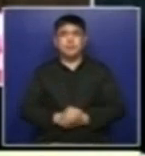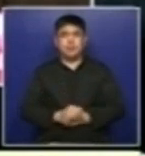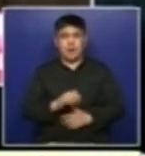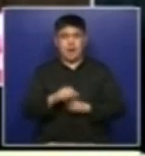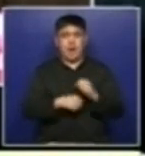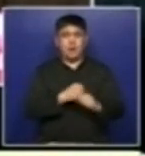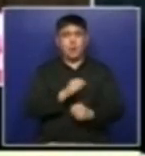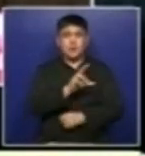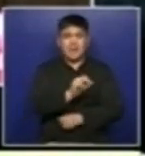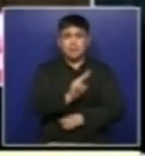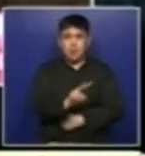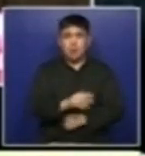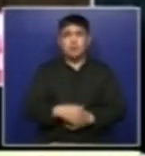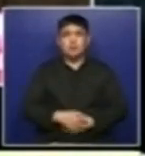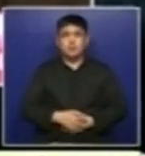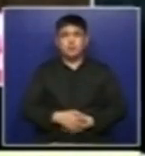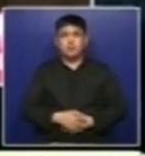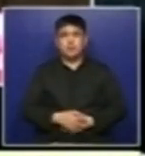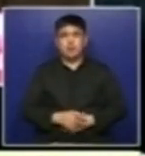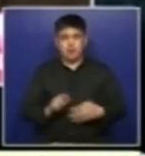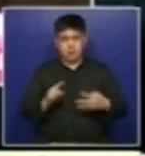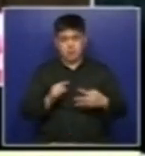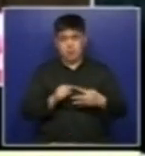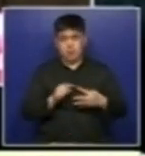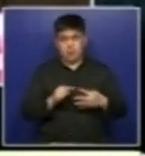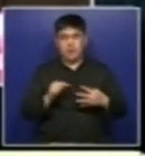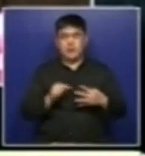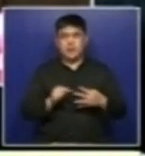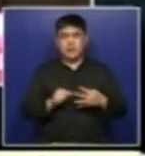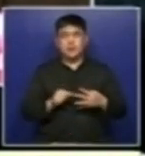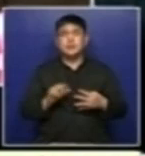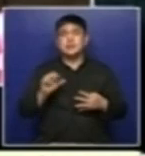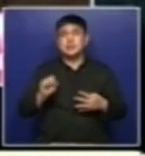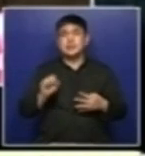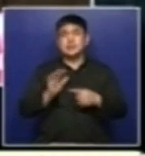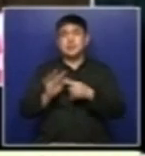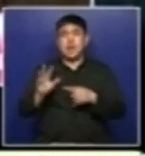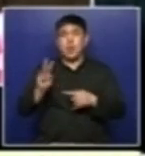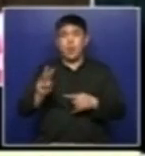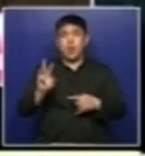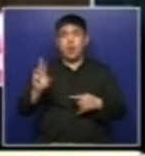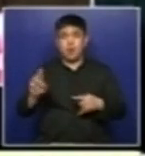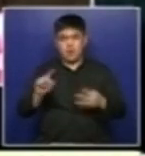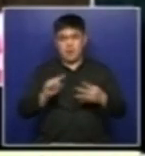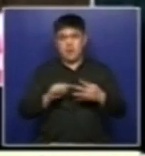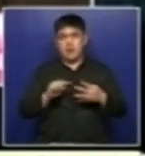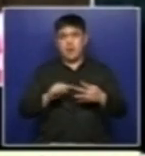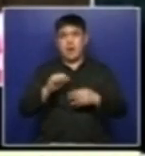ปีคนตายศพที่2คือนายสาวรศรีสดอายุ51ปีคนนี้น